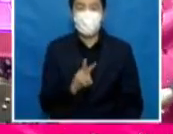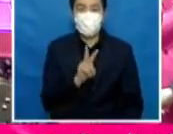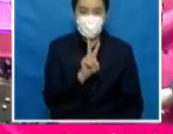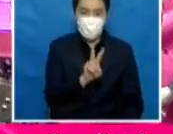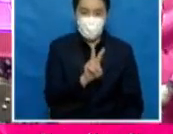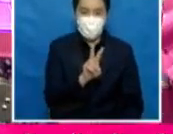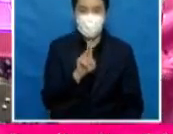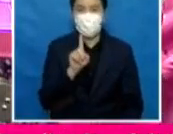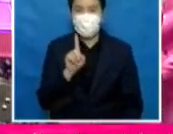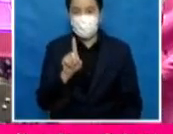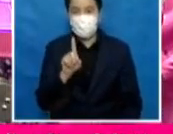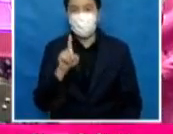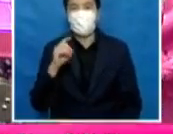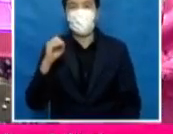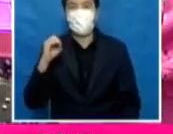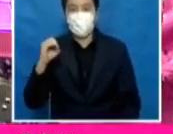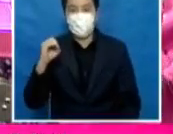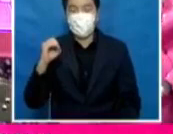210